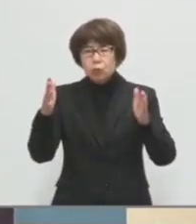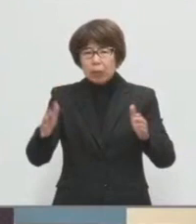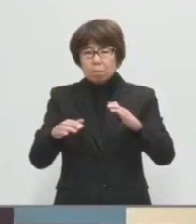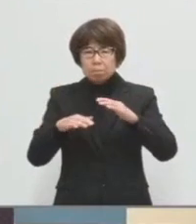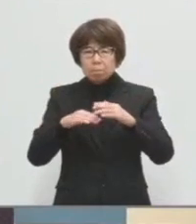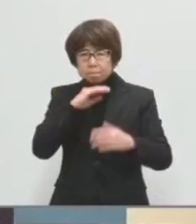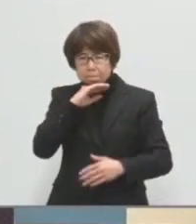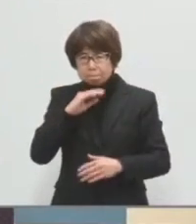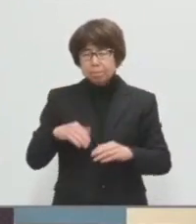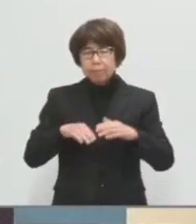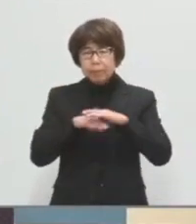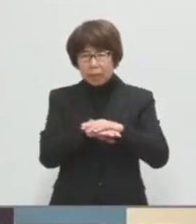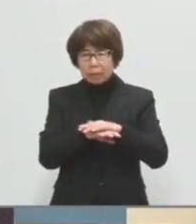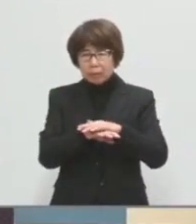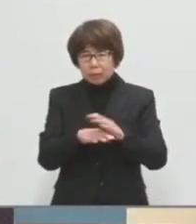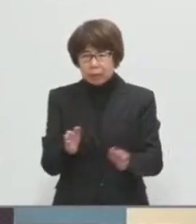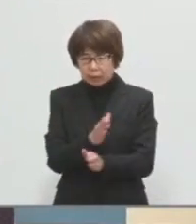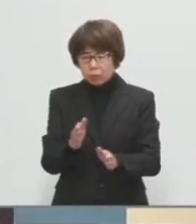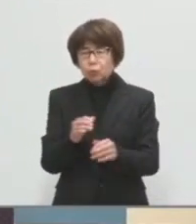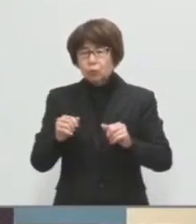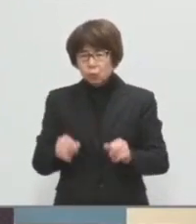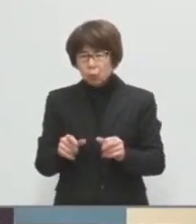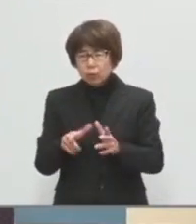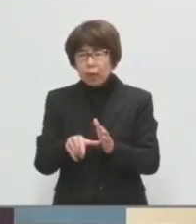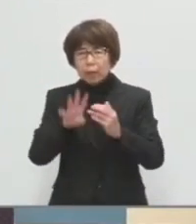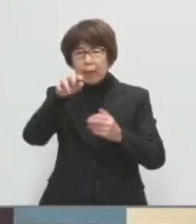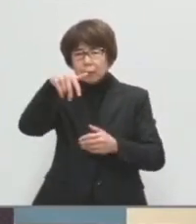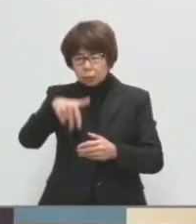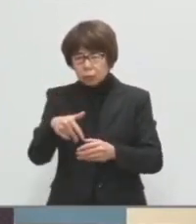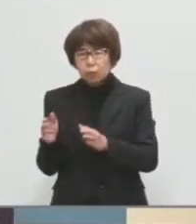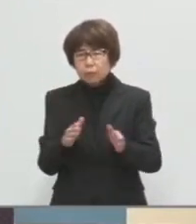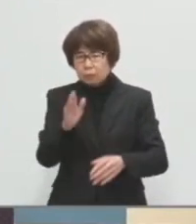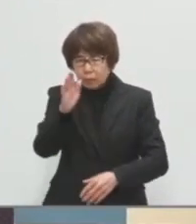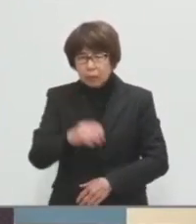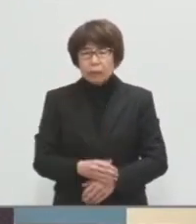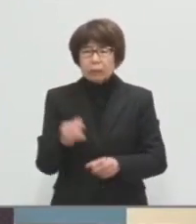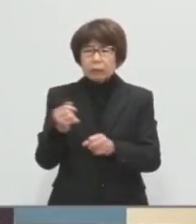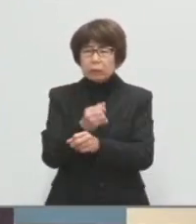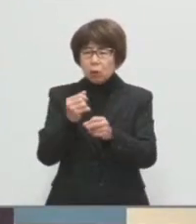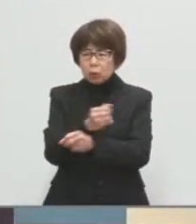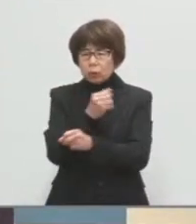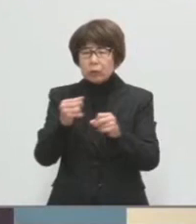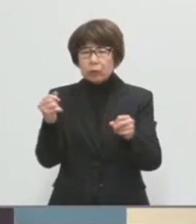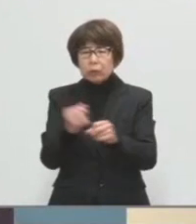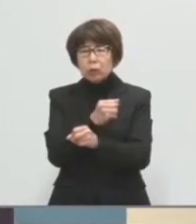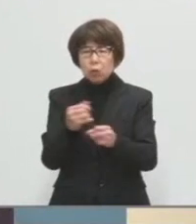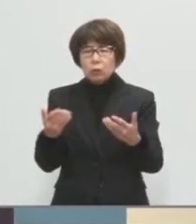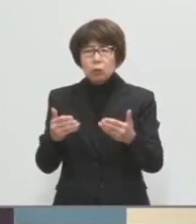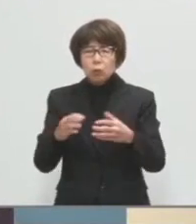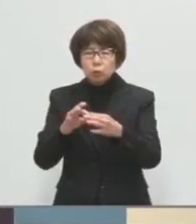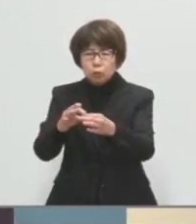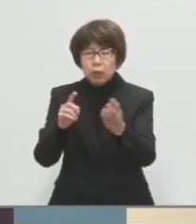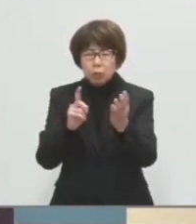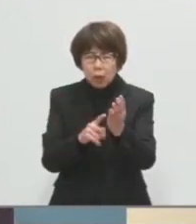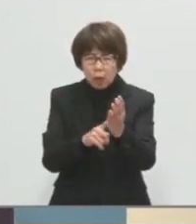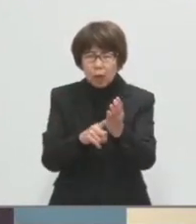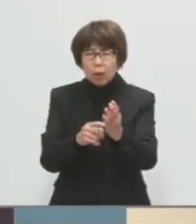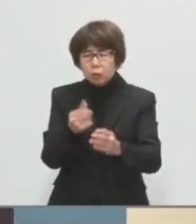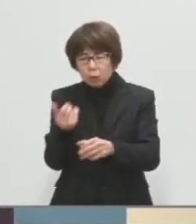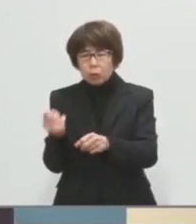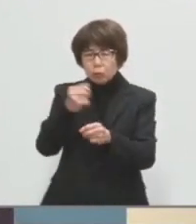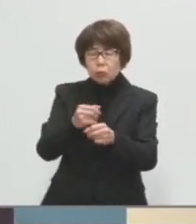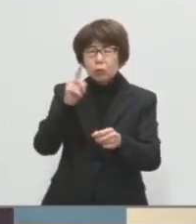なるケースを想定してくださるようにお願いします事業の継続やあるいはまた早期復旧をどう確保していくのか